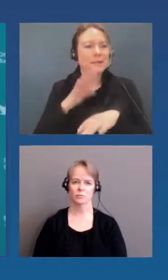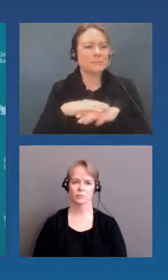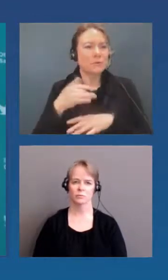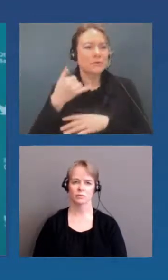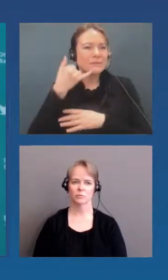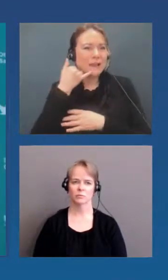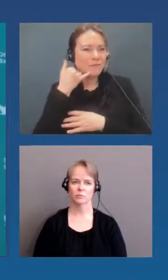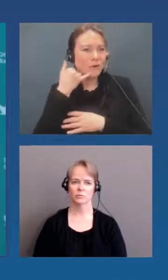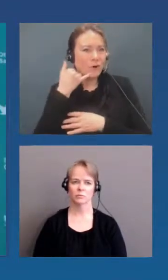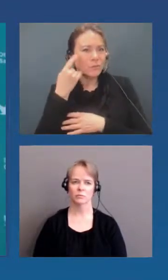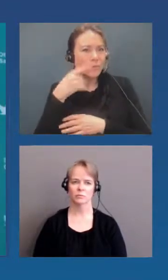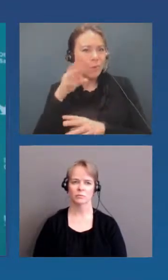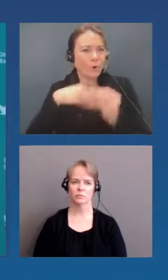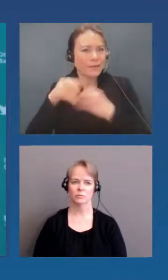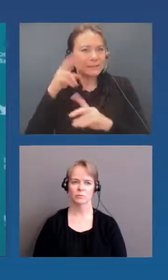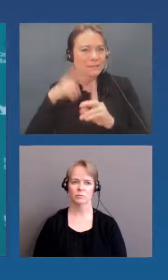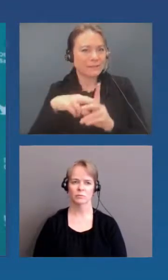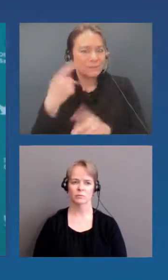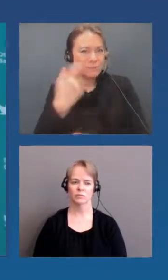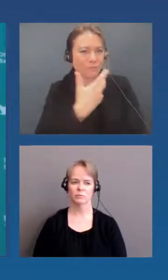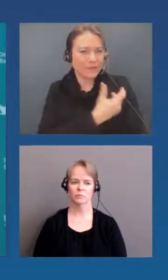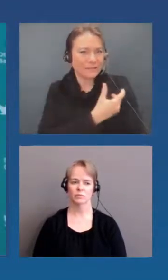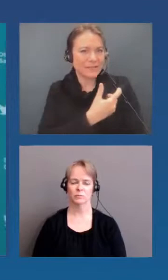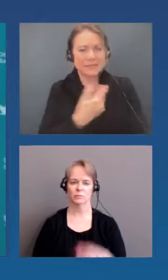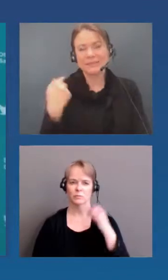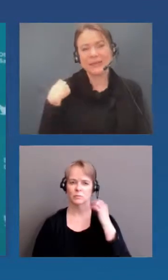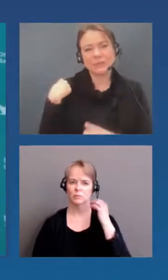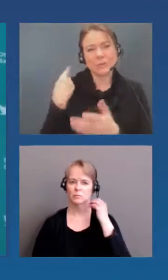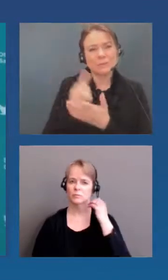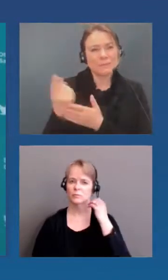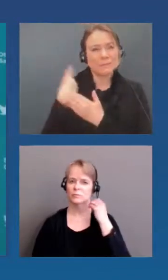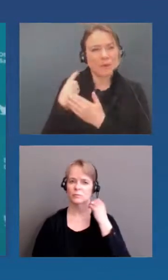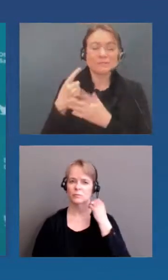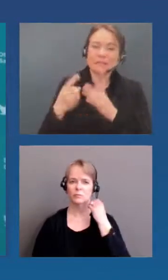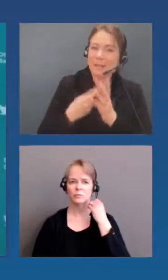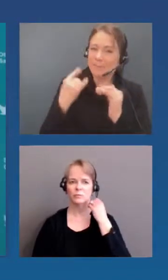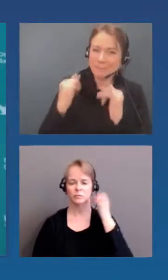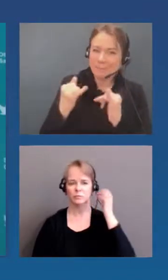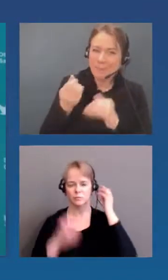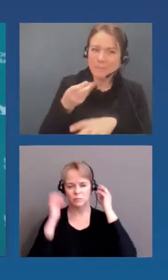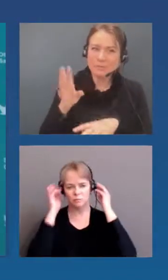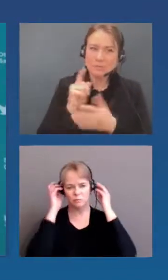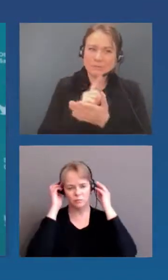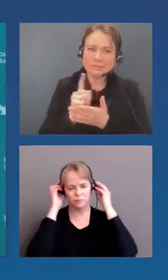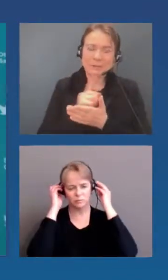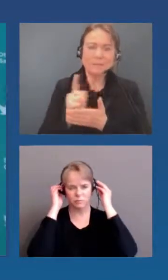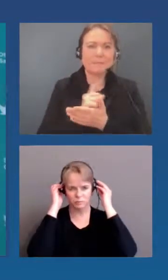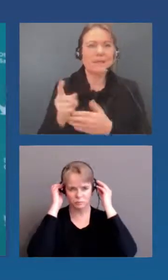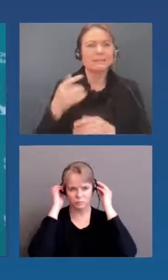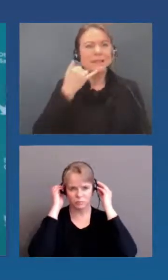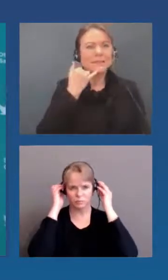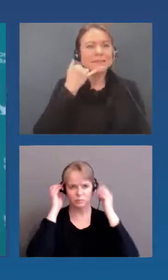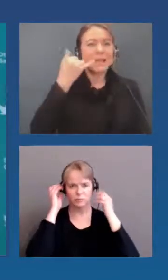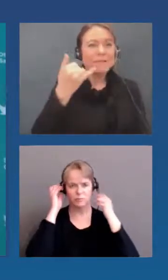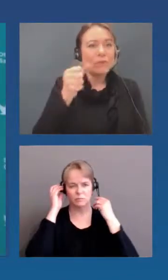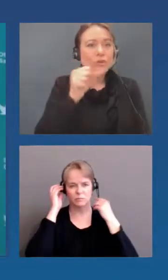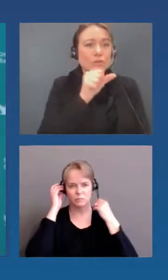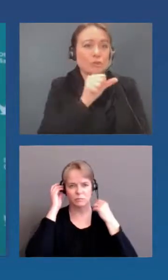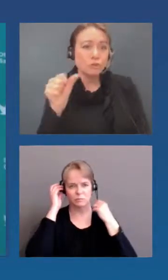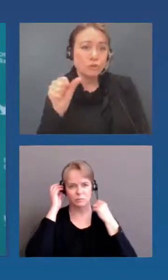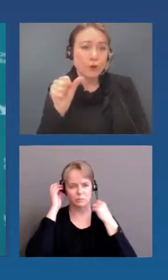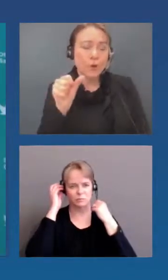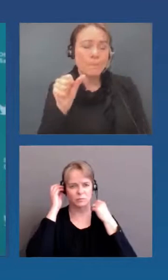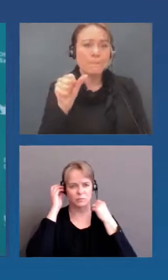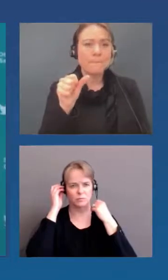pour prendre rendez-vous pour un vaccin, vous nous avez dit la semaine passée, vous répétez aujourd'hui de téléphoner seulement